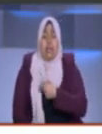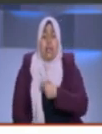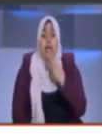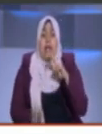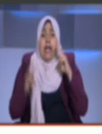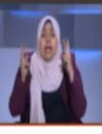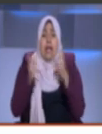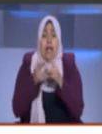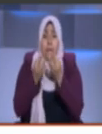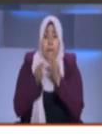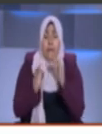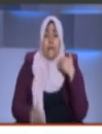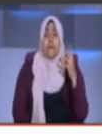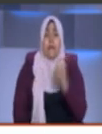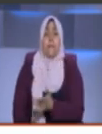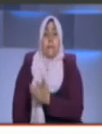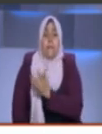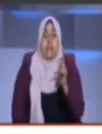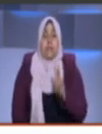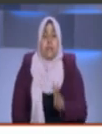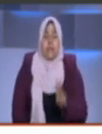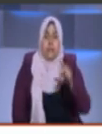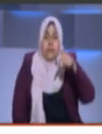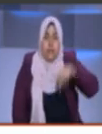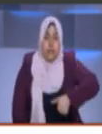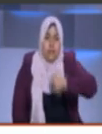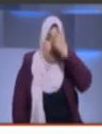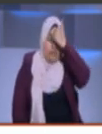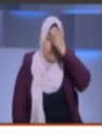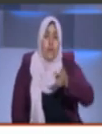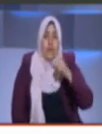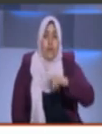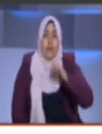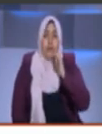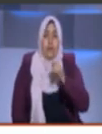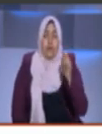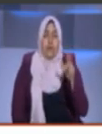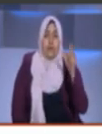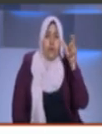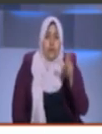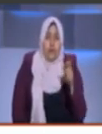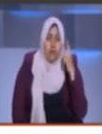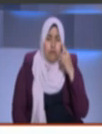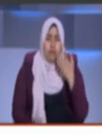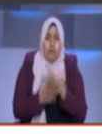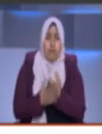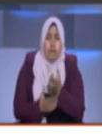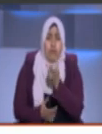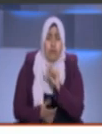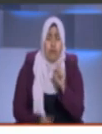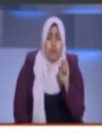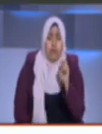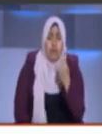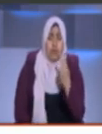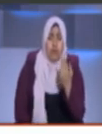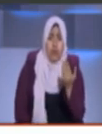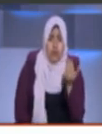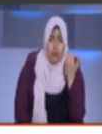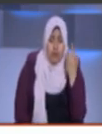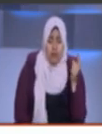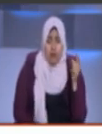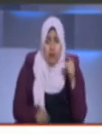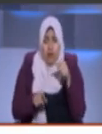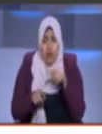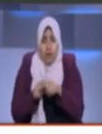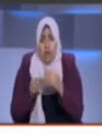العالم في أحدث حصيلة وفاة 167,500 شخص منذ ظهوره في شهر ديسمبر